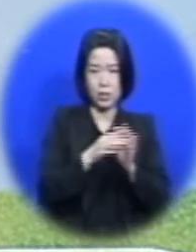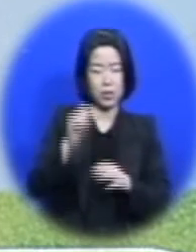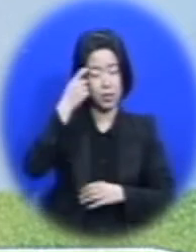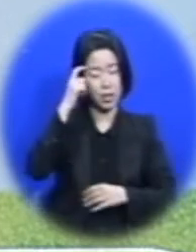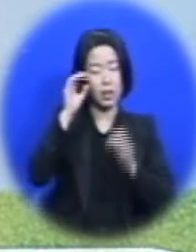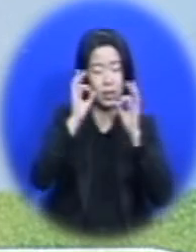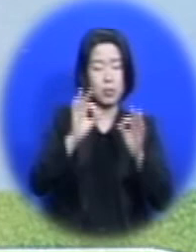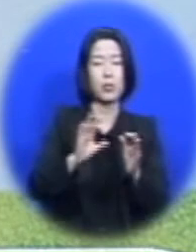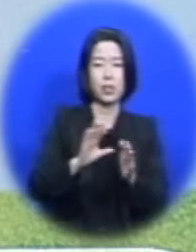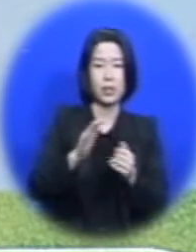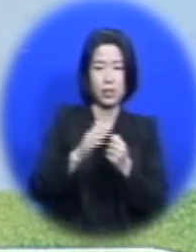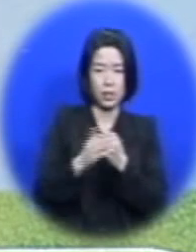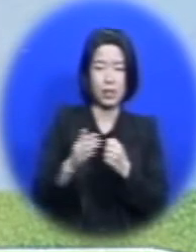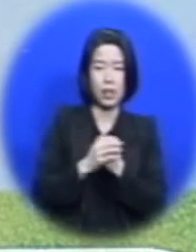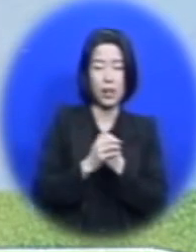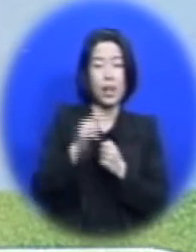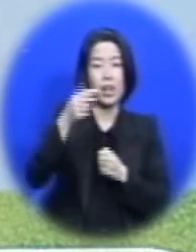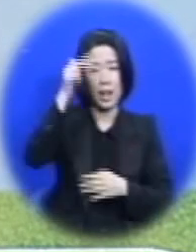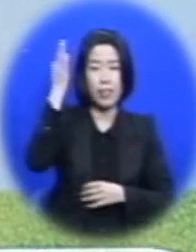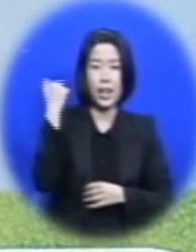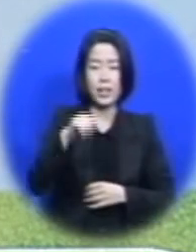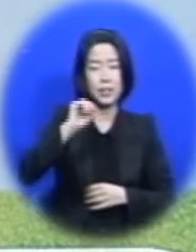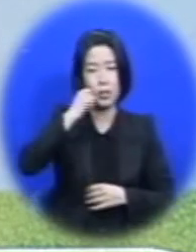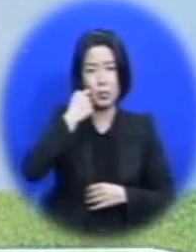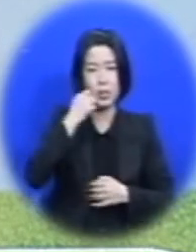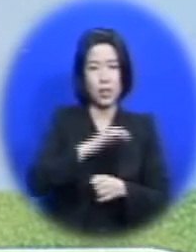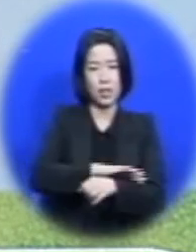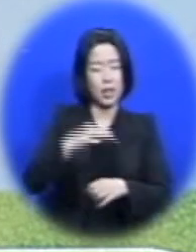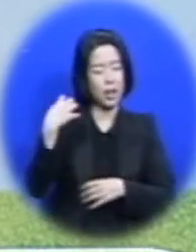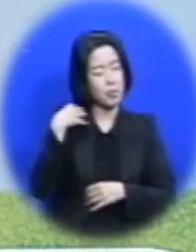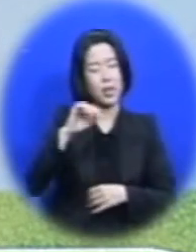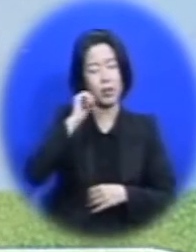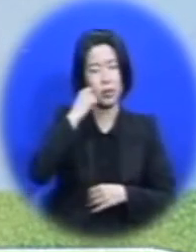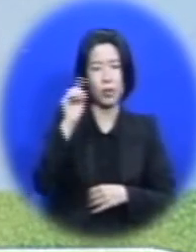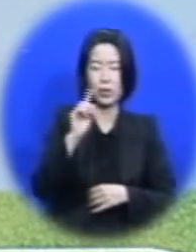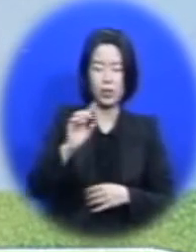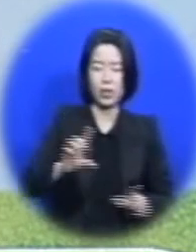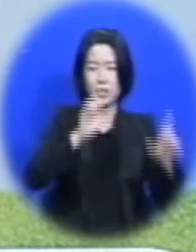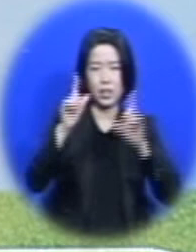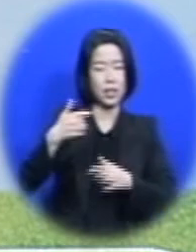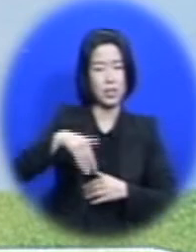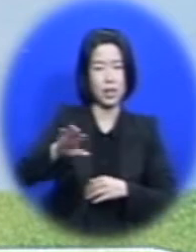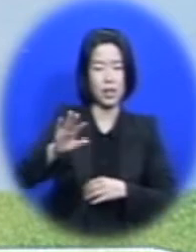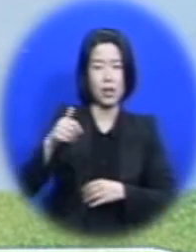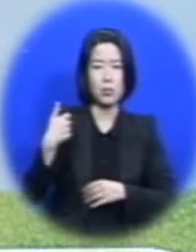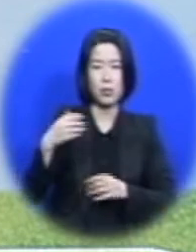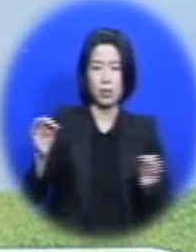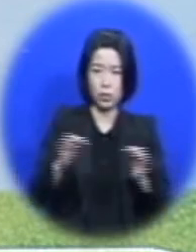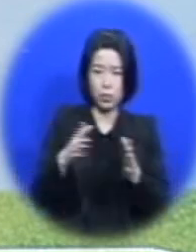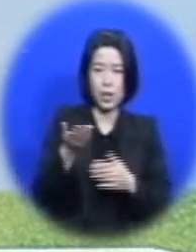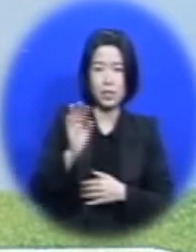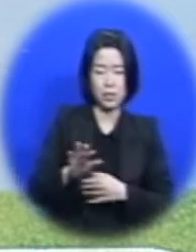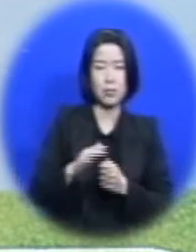그때 그 어려움이 정말 감당할 수 없을 거 같고 어떻게 살아가야 될지 모를 것 같은 그런 순간이었지만